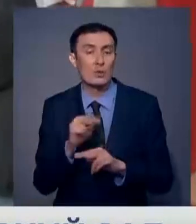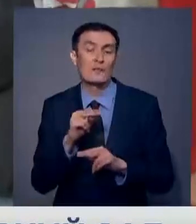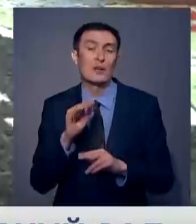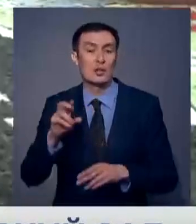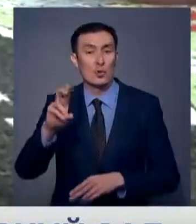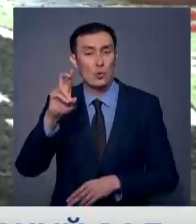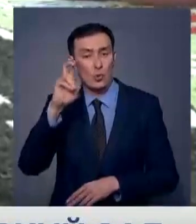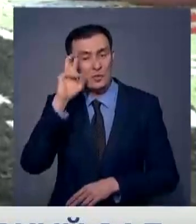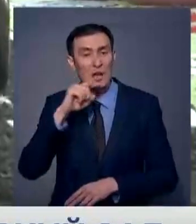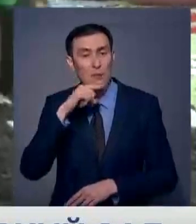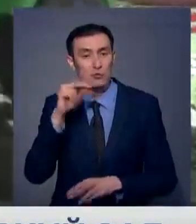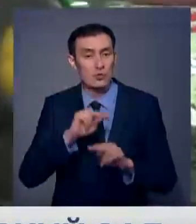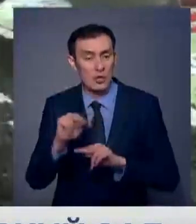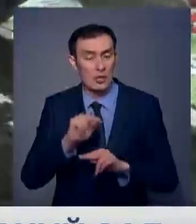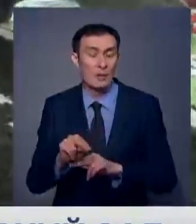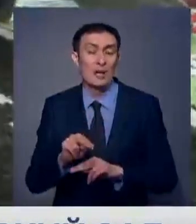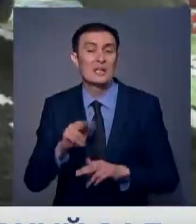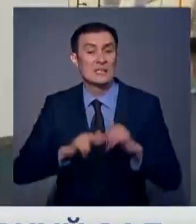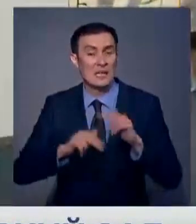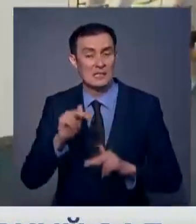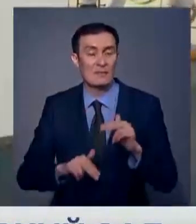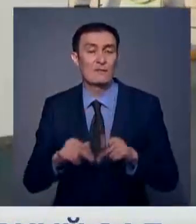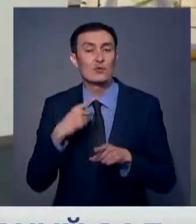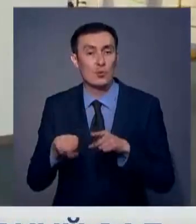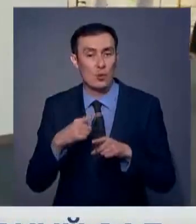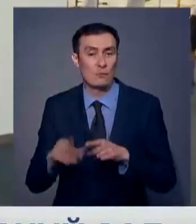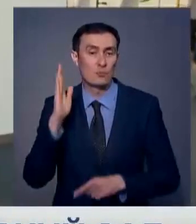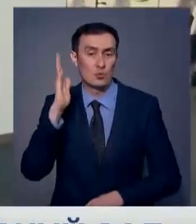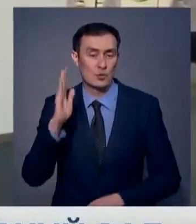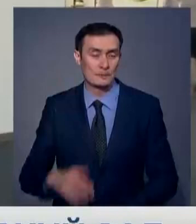с государственным языком обучения. Их строительство – ближайшая